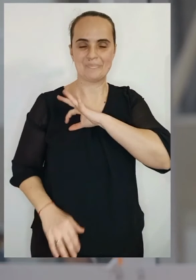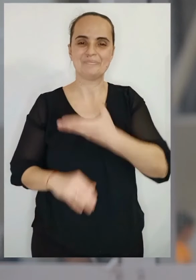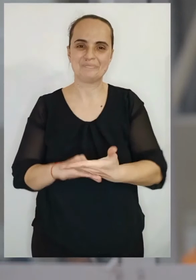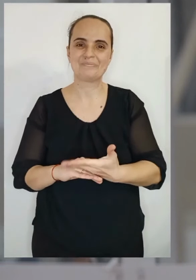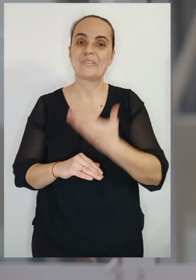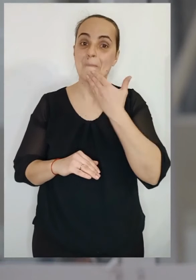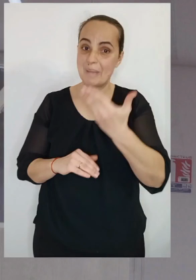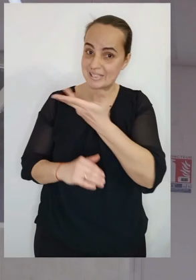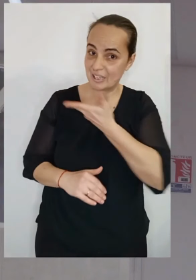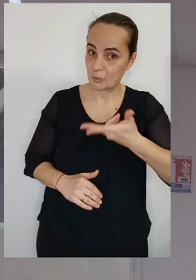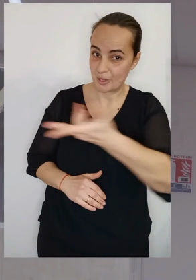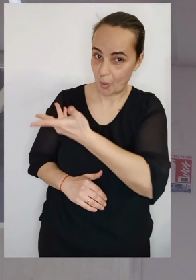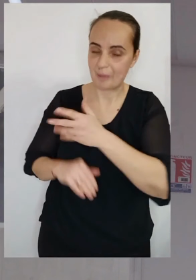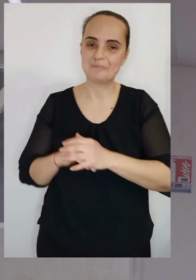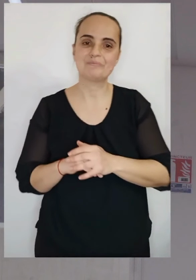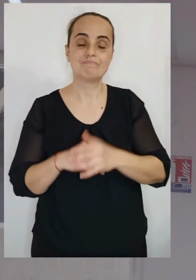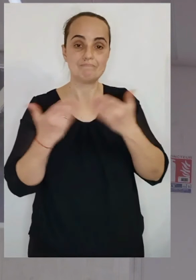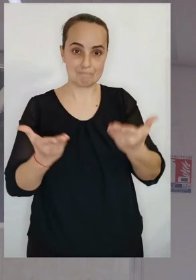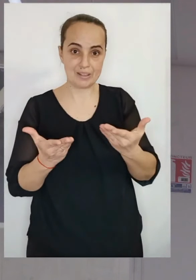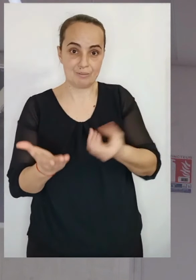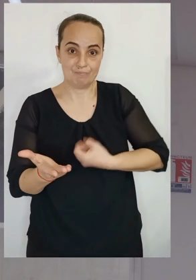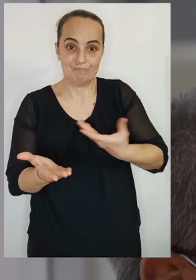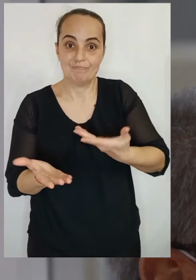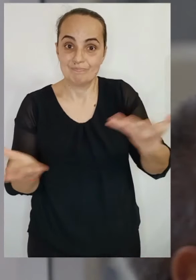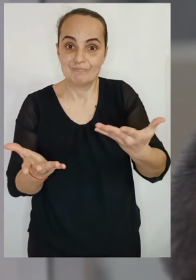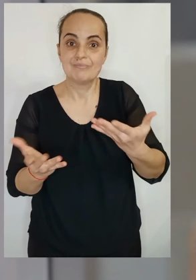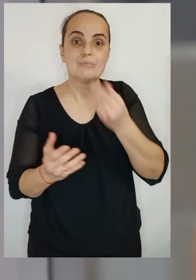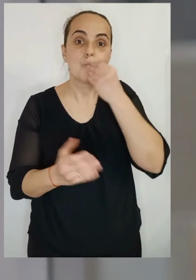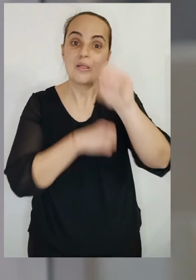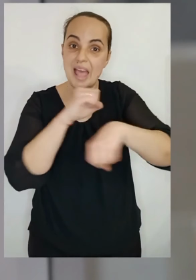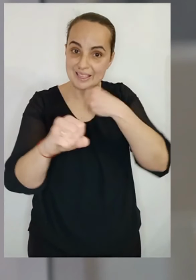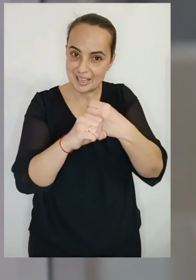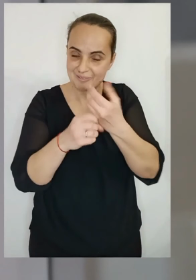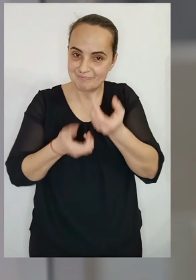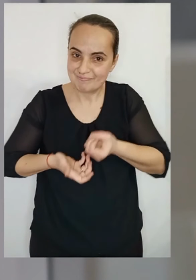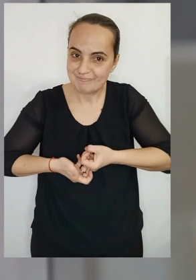Zineb, Arnaud, merci beaucoup. Merci. Mais merci maintenant, c'est à vous de souhaiter la bonne année